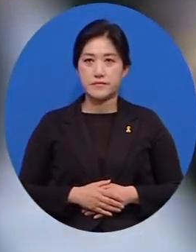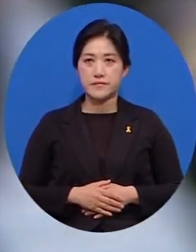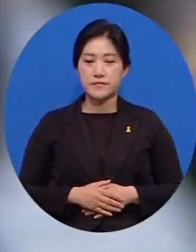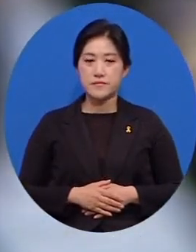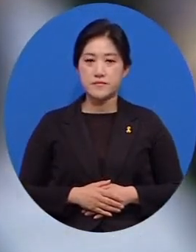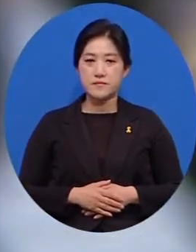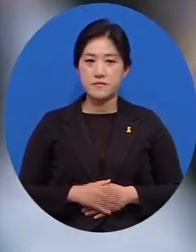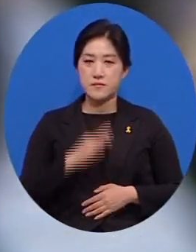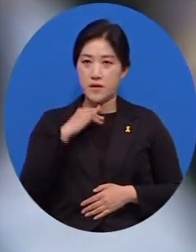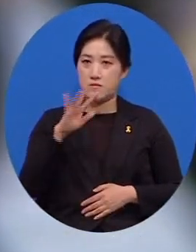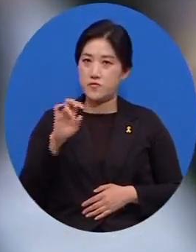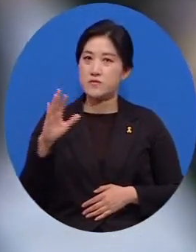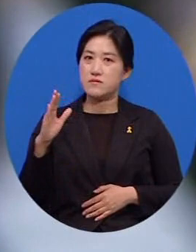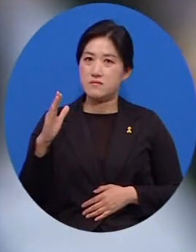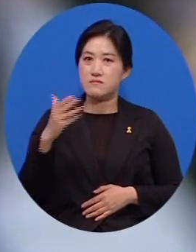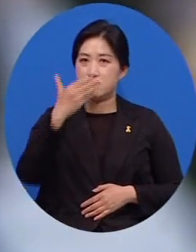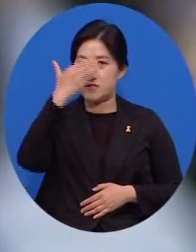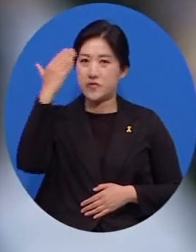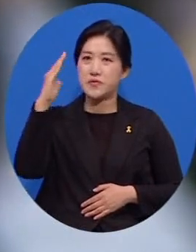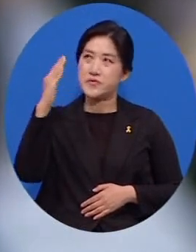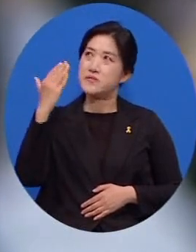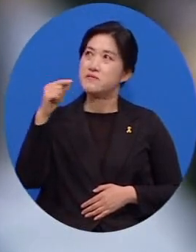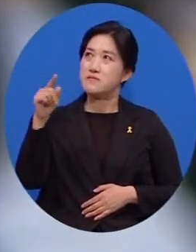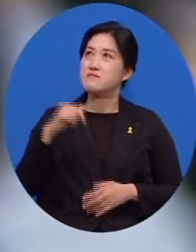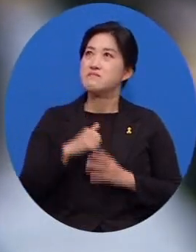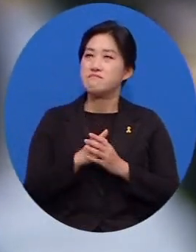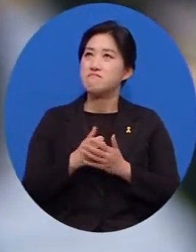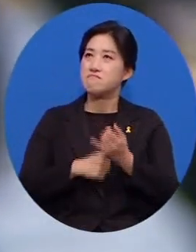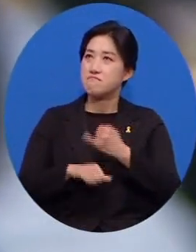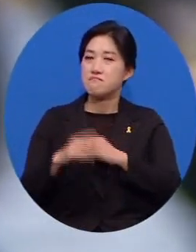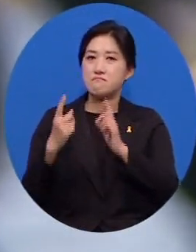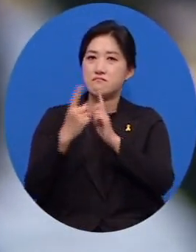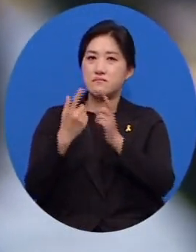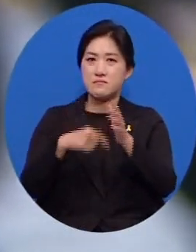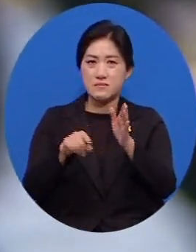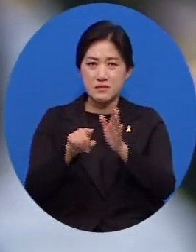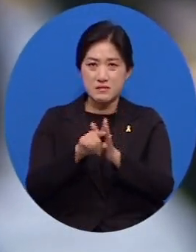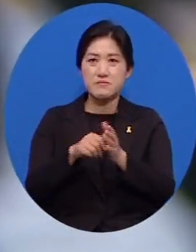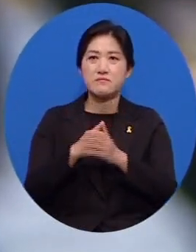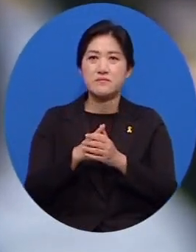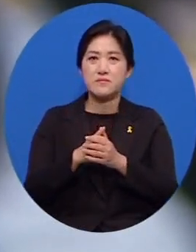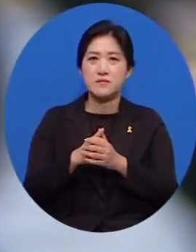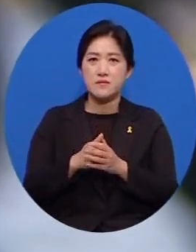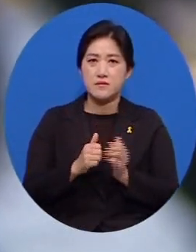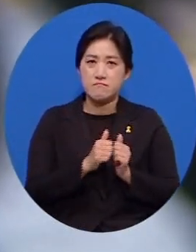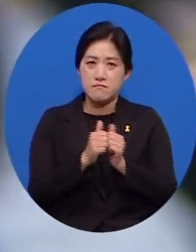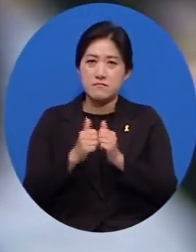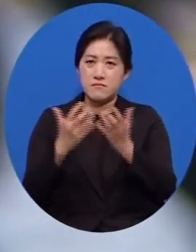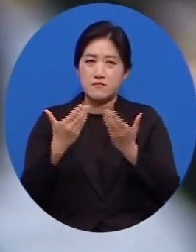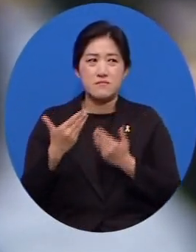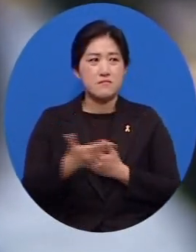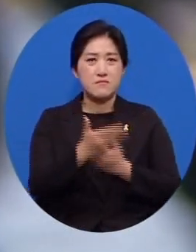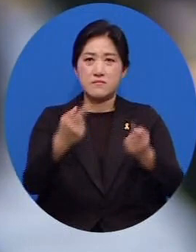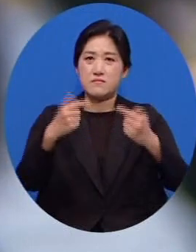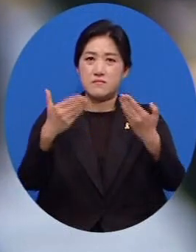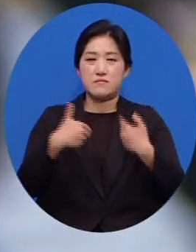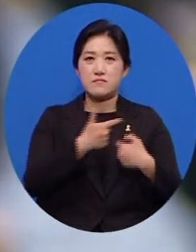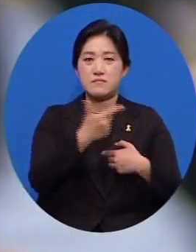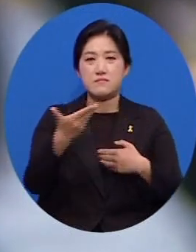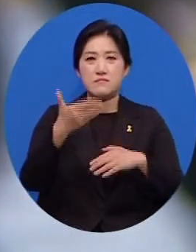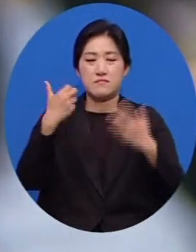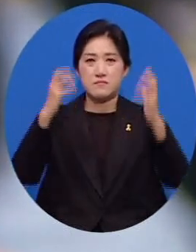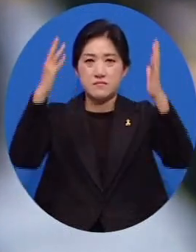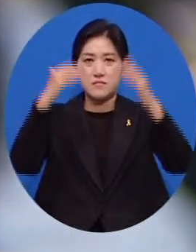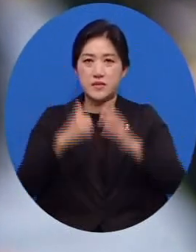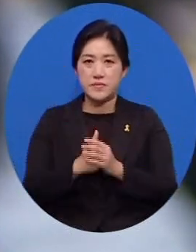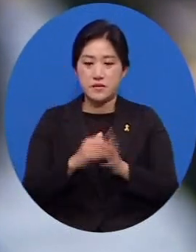24 어엿한 청년이 된 우리 아이들을 만나기 위해 함께 해주신 여러분 모두 환영합니다.